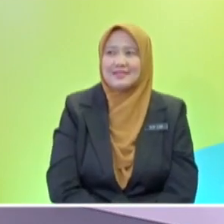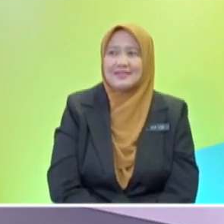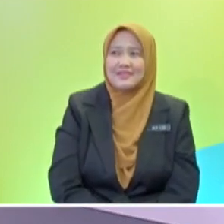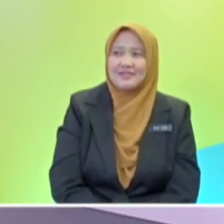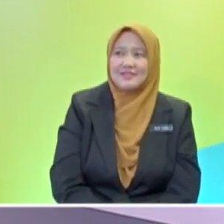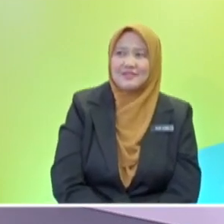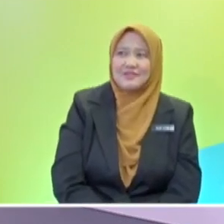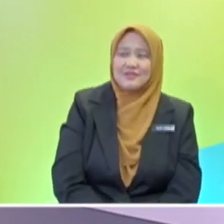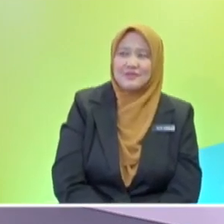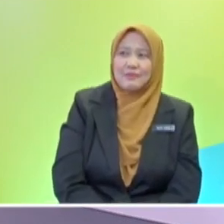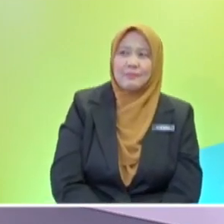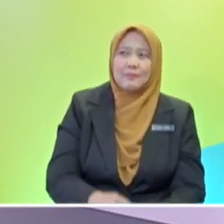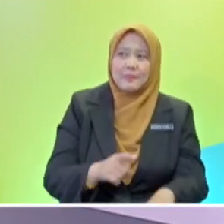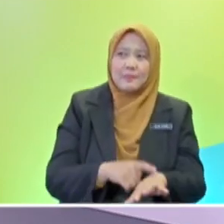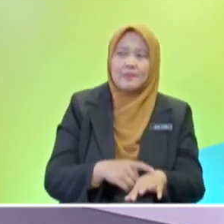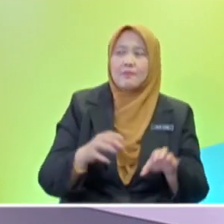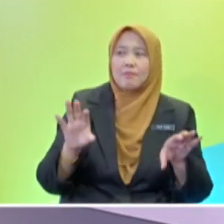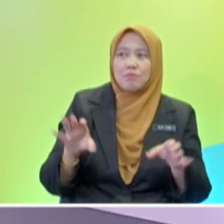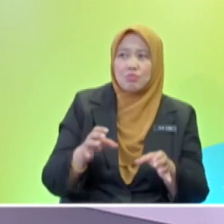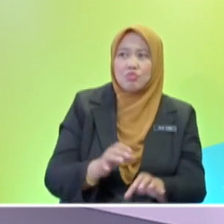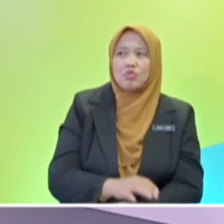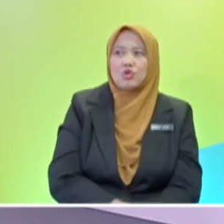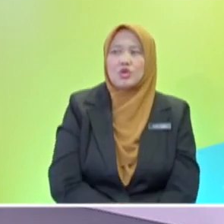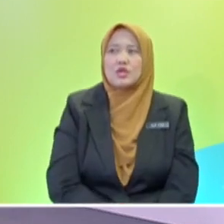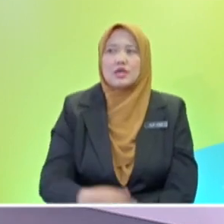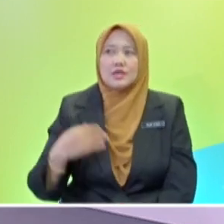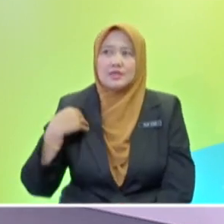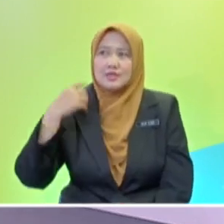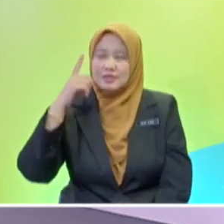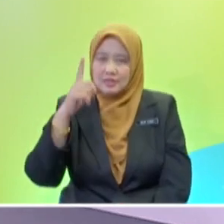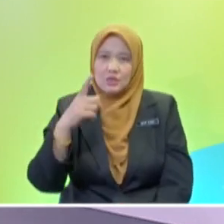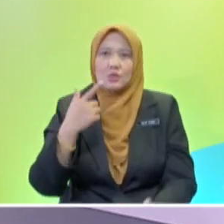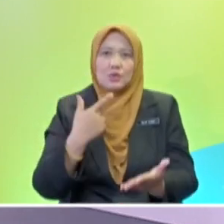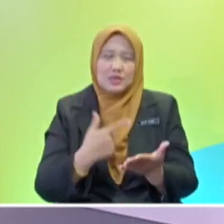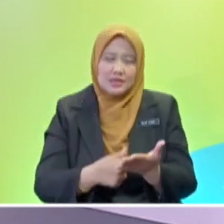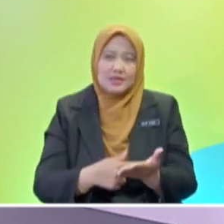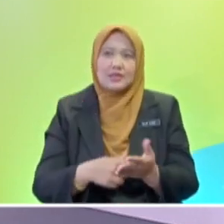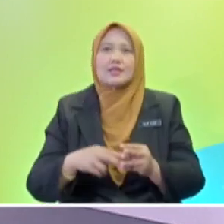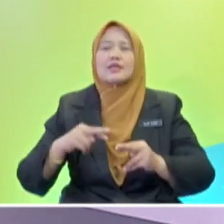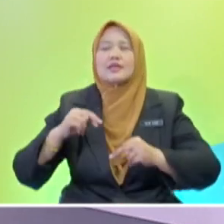kita menghasilkan karya ini Adinda satu lagi nilai murni yang kita belajar